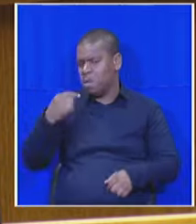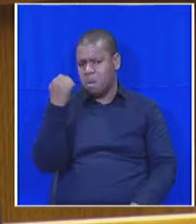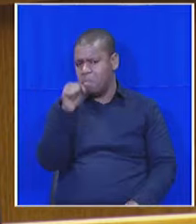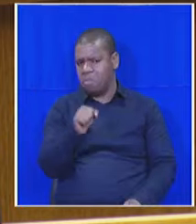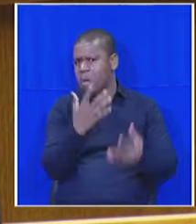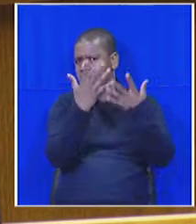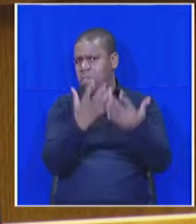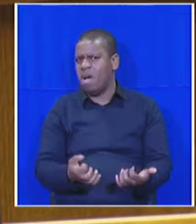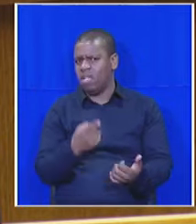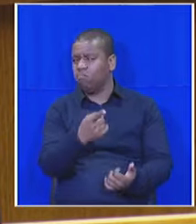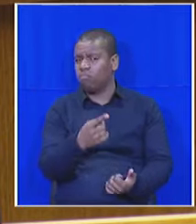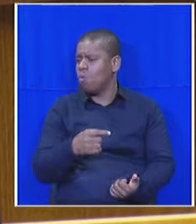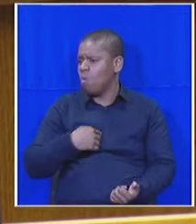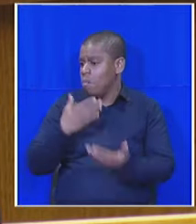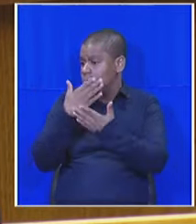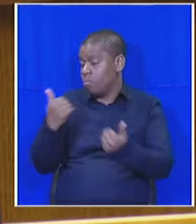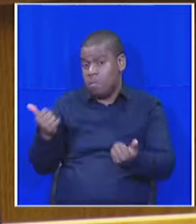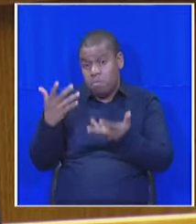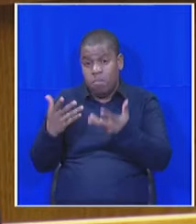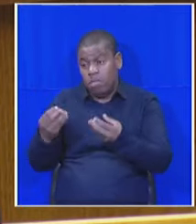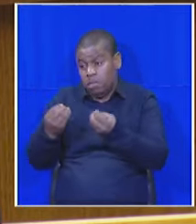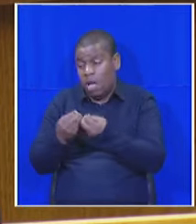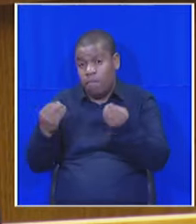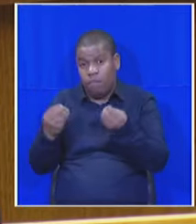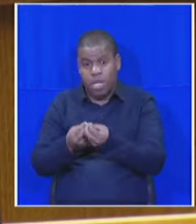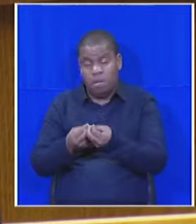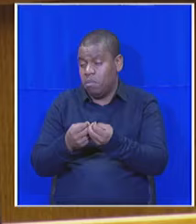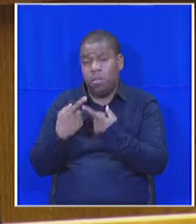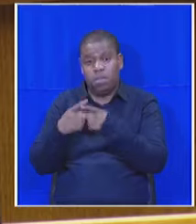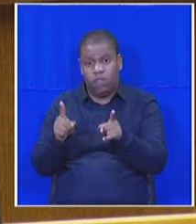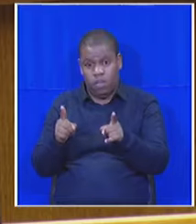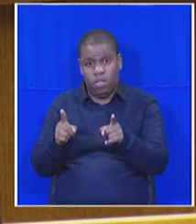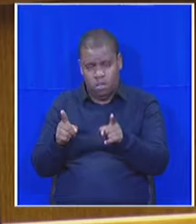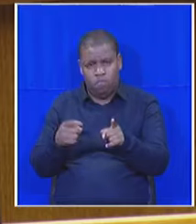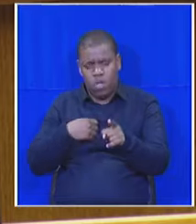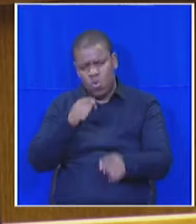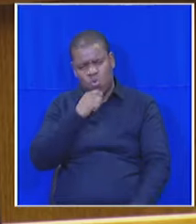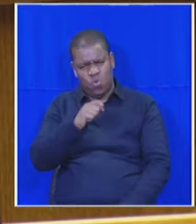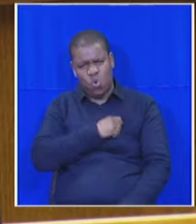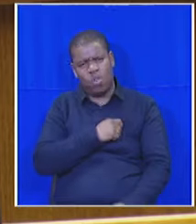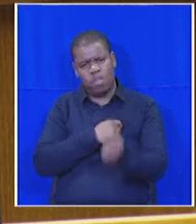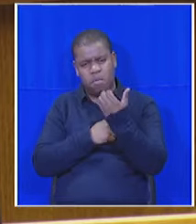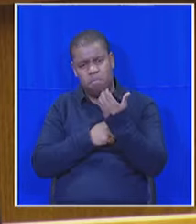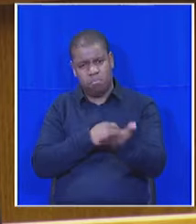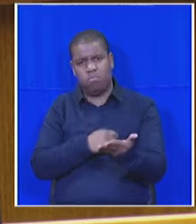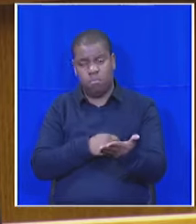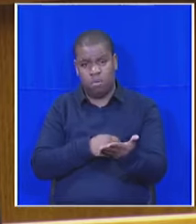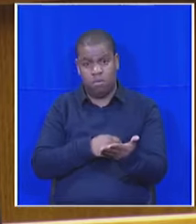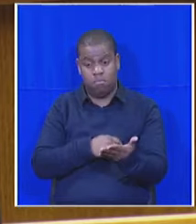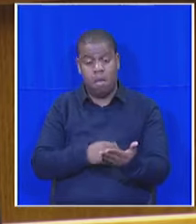into engamhlela xa enokuthi athethe inyani kule ndlu. Le budget